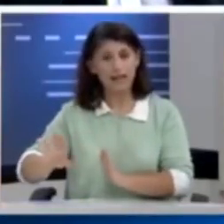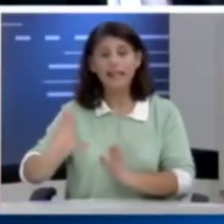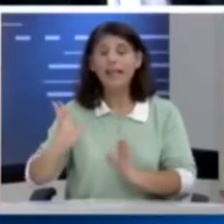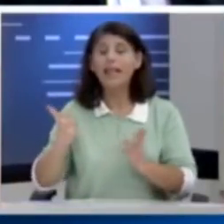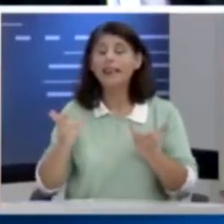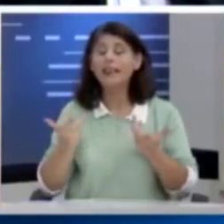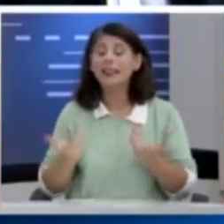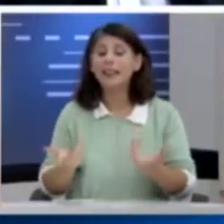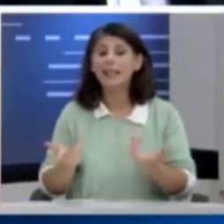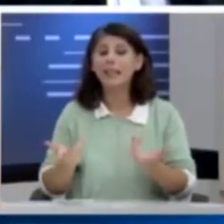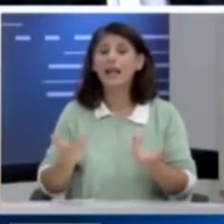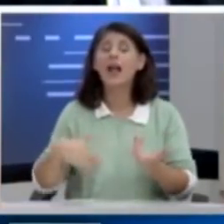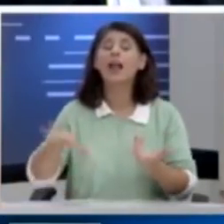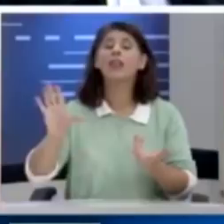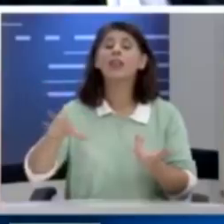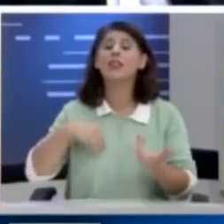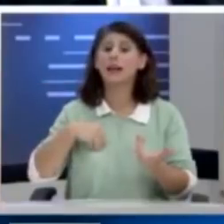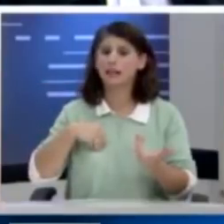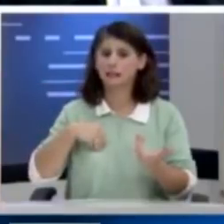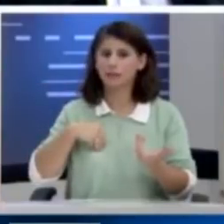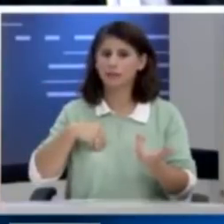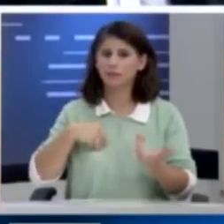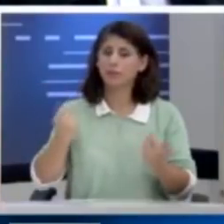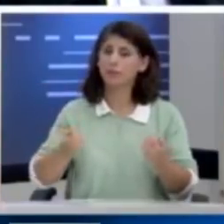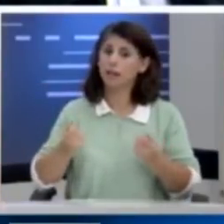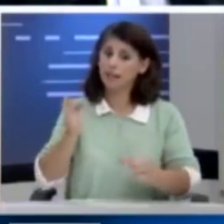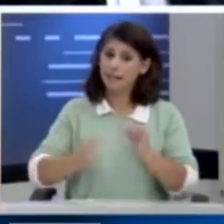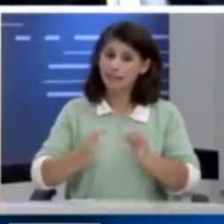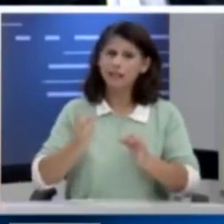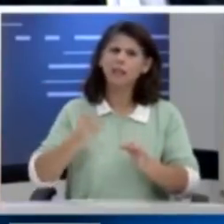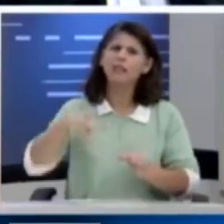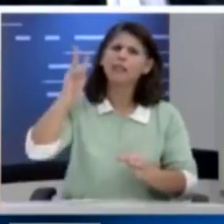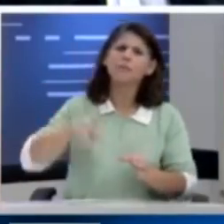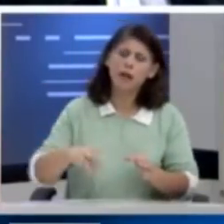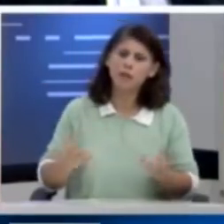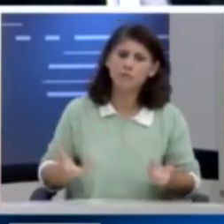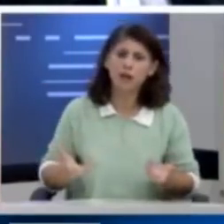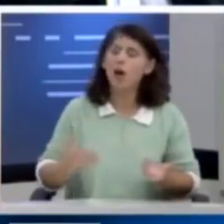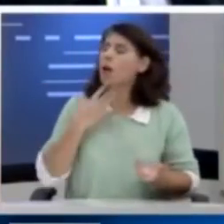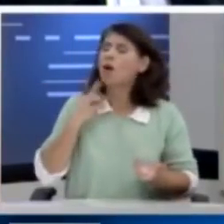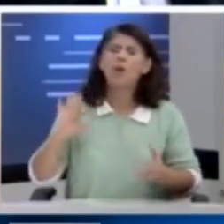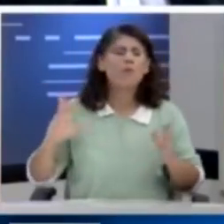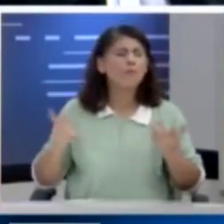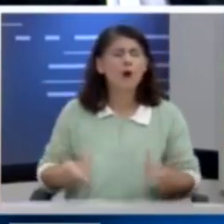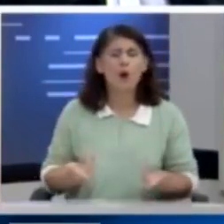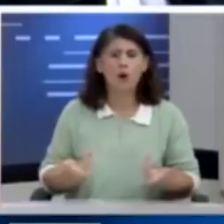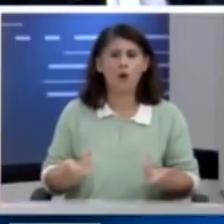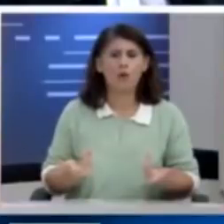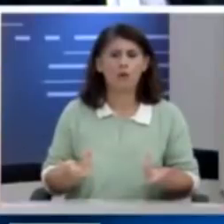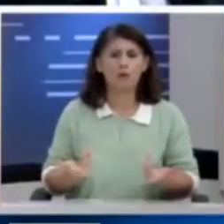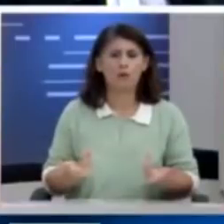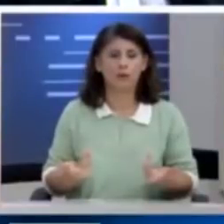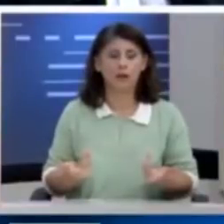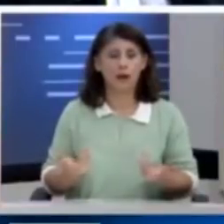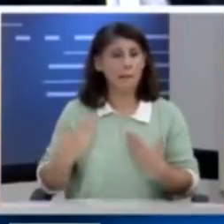Γιατί δεν δέχεστε να γίνει η συζήτηση τρεις μέρες? Ποιος είναι ο λόγος?